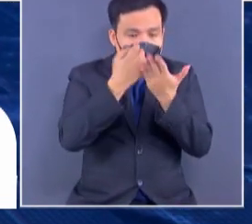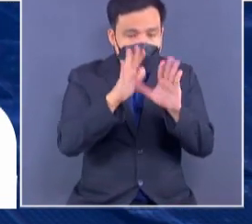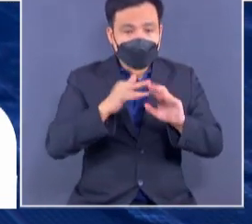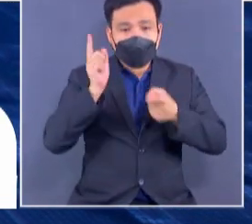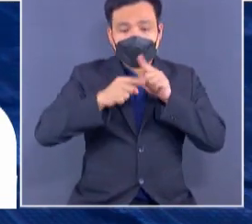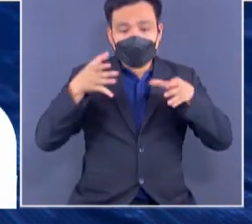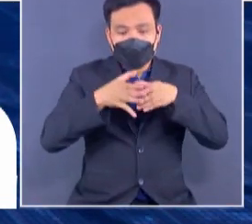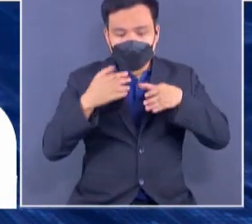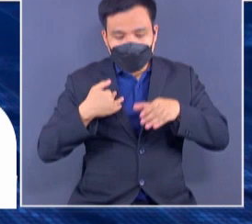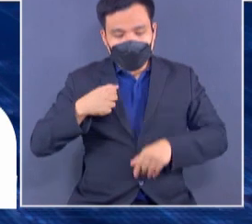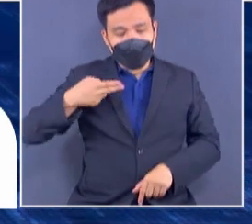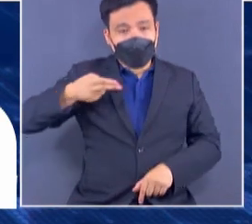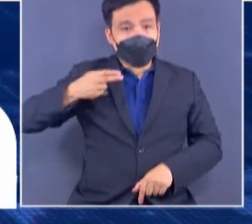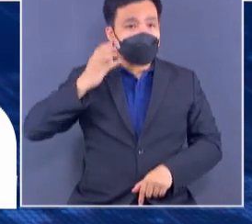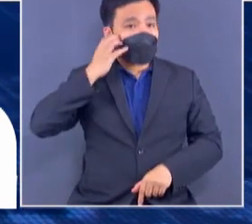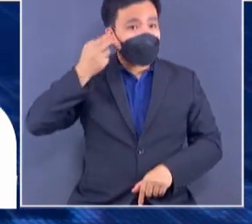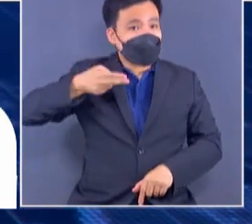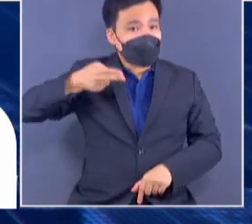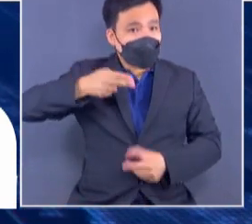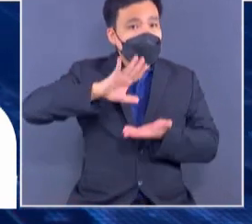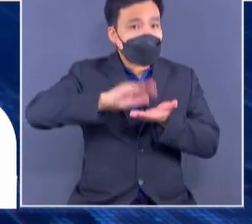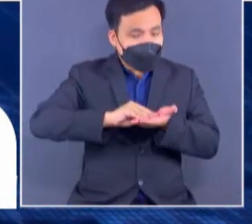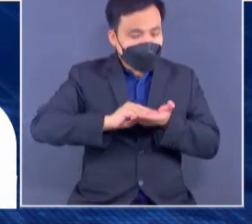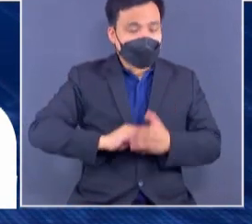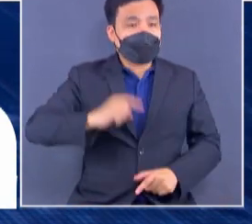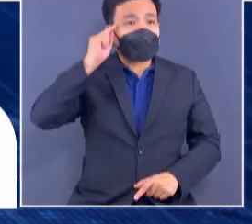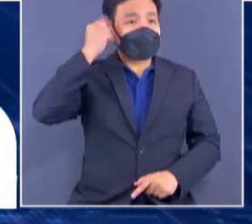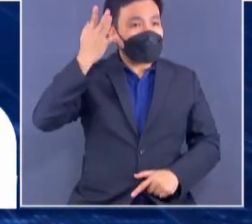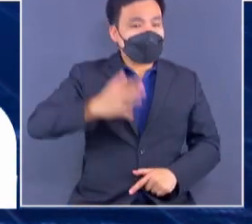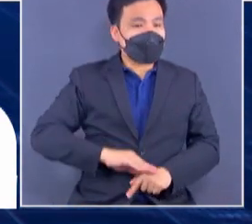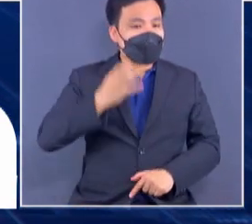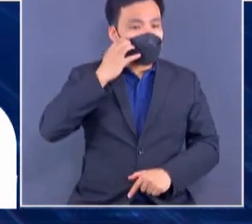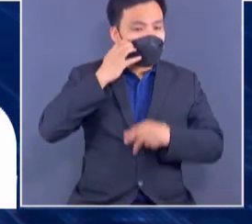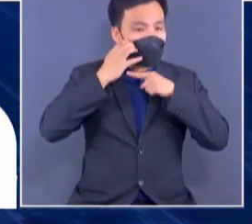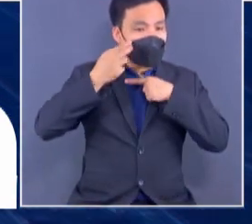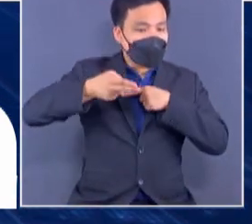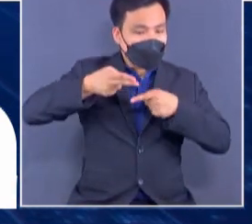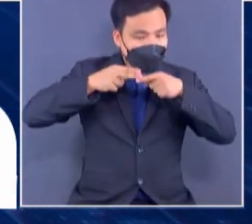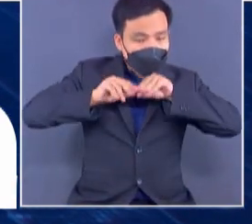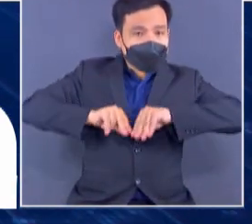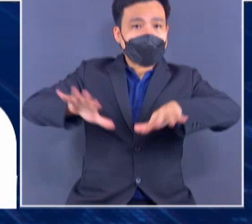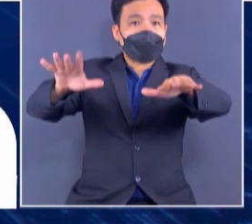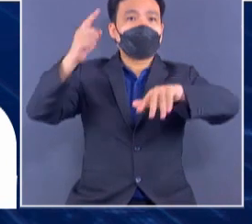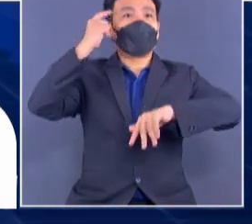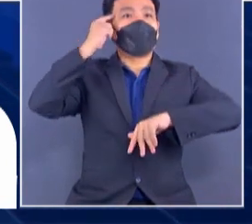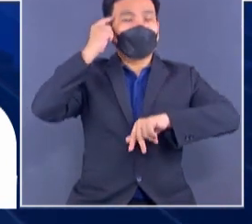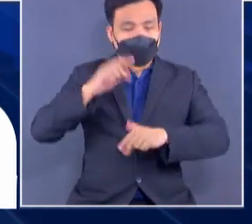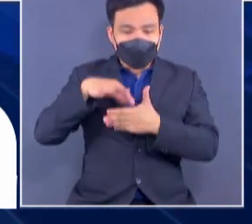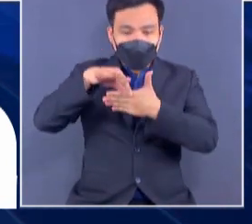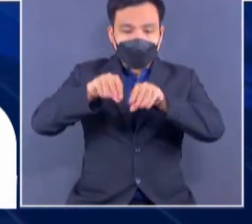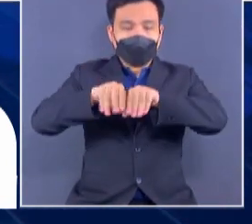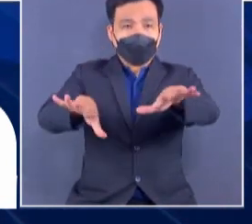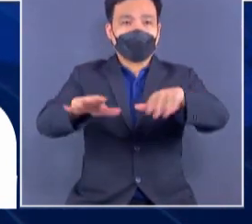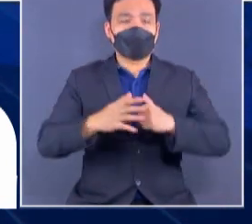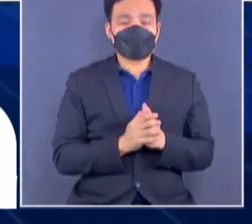คลิปเอาไว้แต่ไม่คลิปว่าคลิปนี้มันจะหลุดออกไปเผยแพร่ในโลกโซเชียลจนกลายเป็นที่วิพากษ์วิจารณ์และที่สนอก